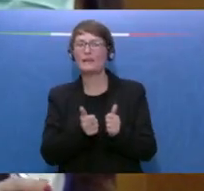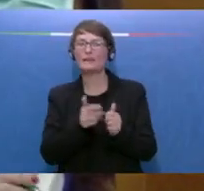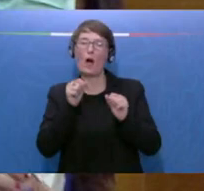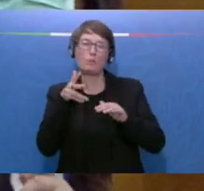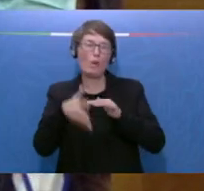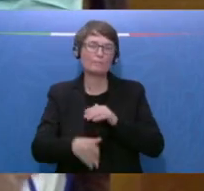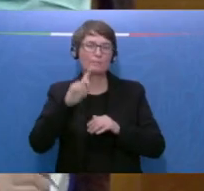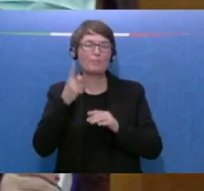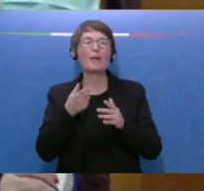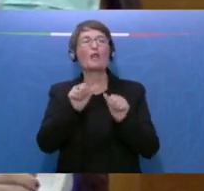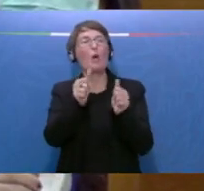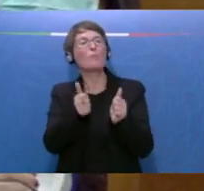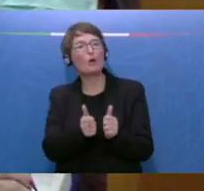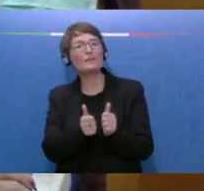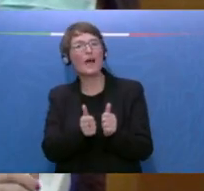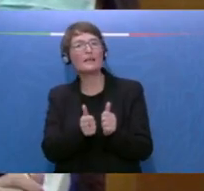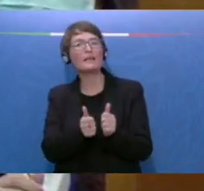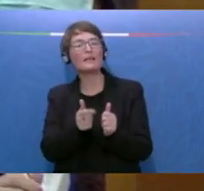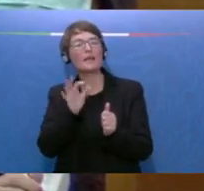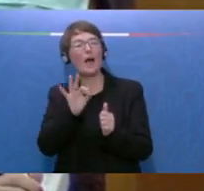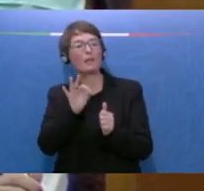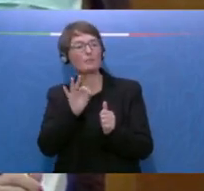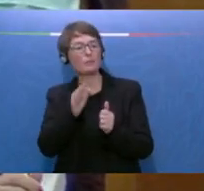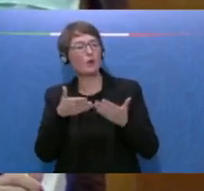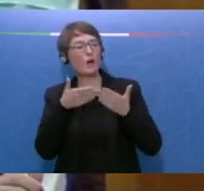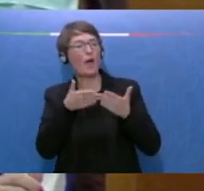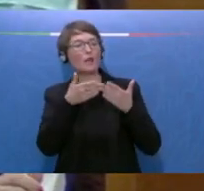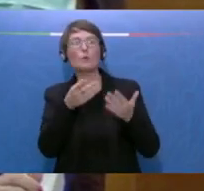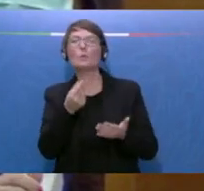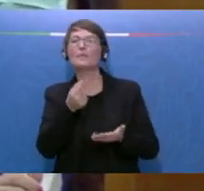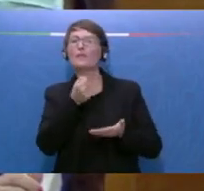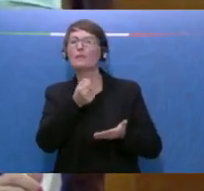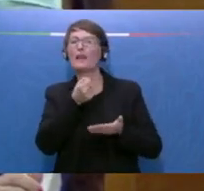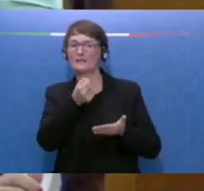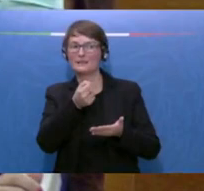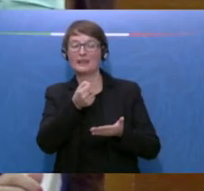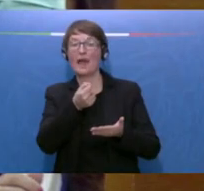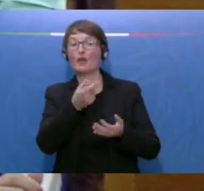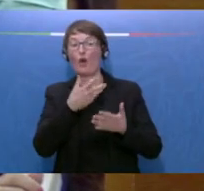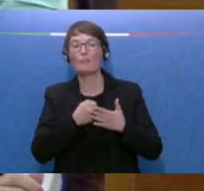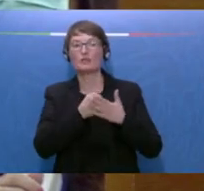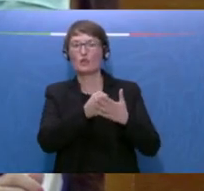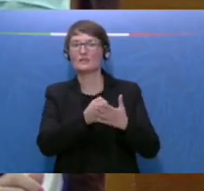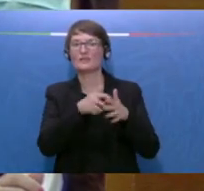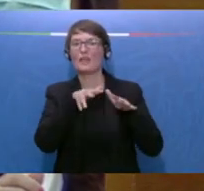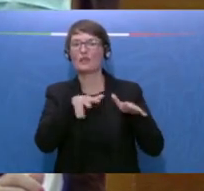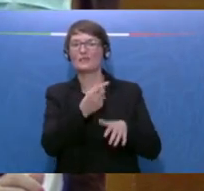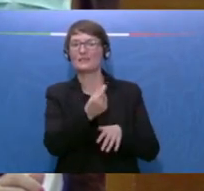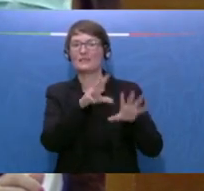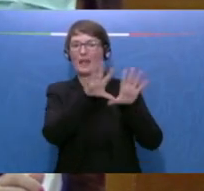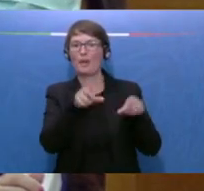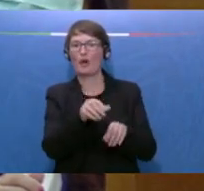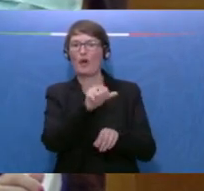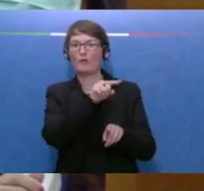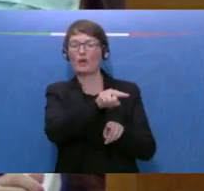erogazione di aiuti finanziari a sostegno del sistema economico afghano e se in